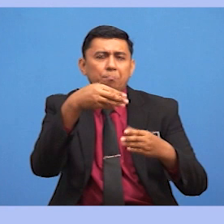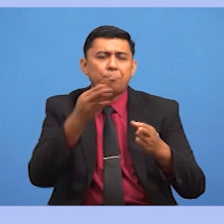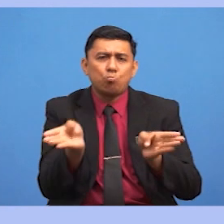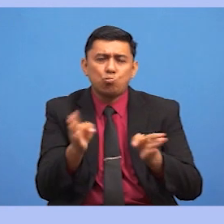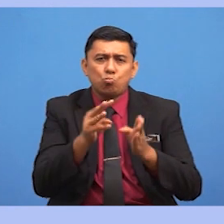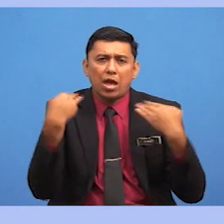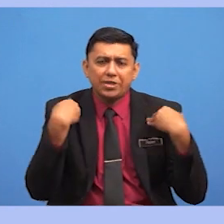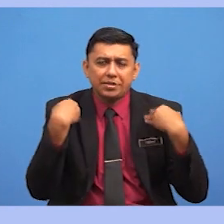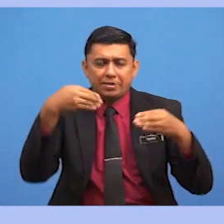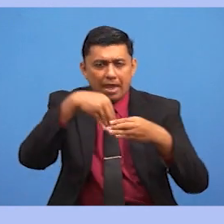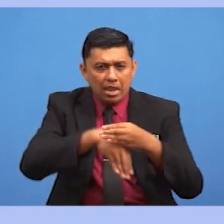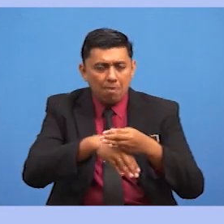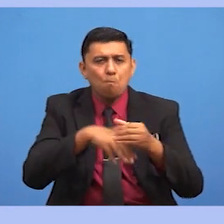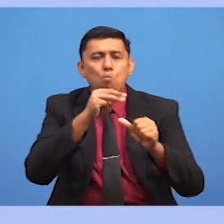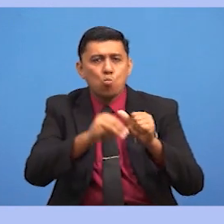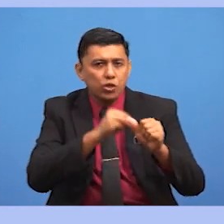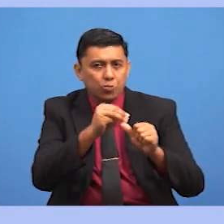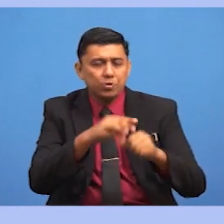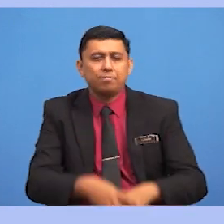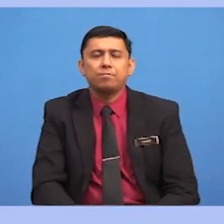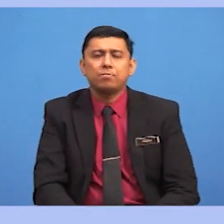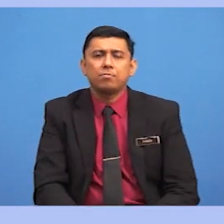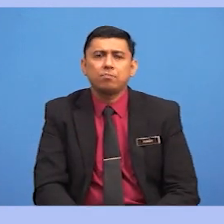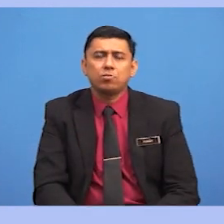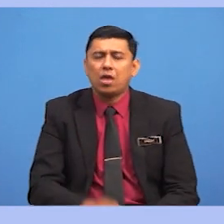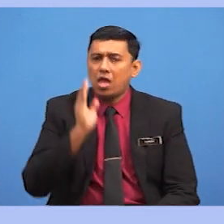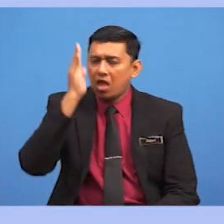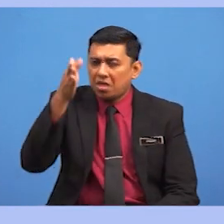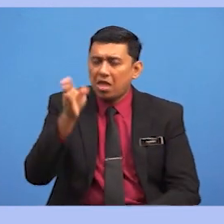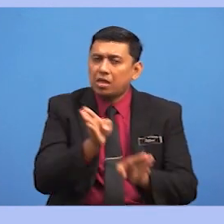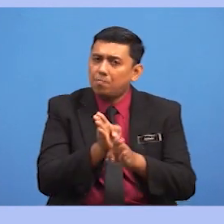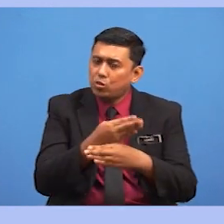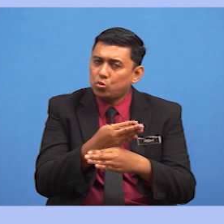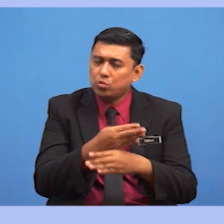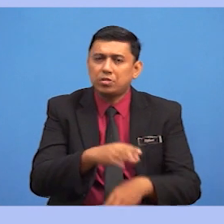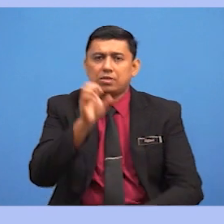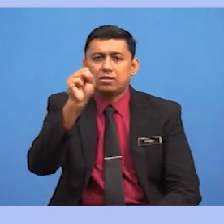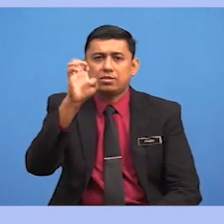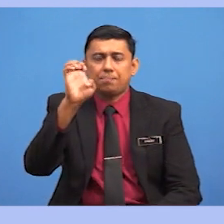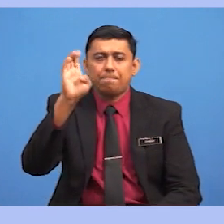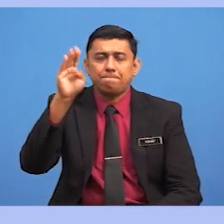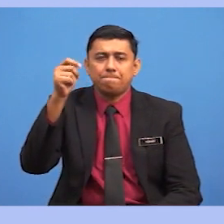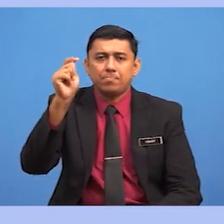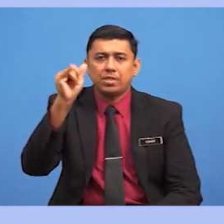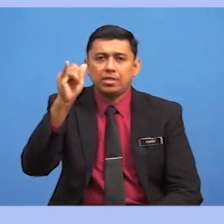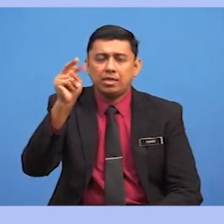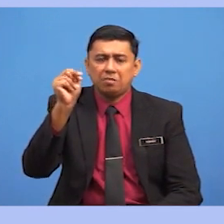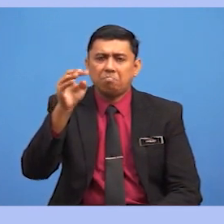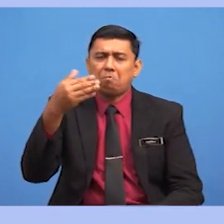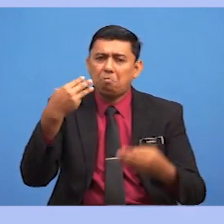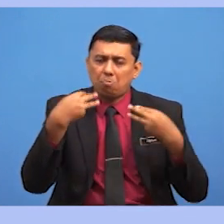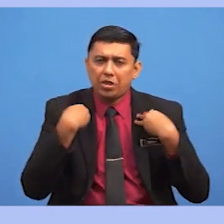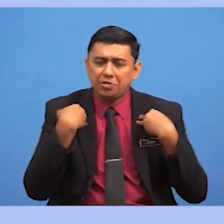Tindak balas antara unsur bukan logam akan membentuk sebatian yang wujud dalam bentuk molekul.